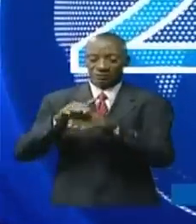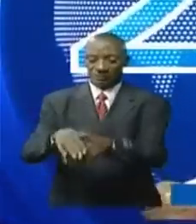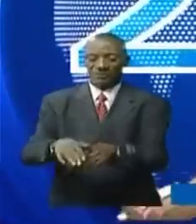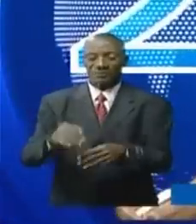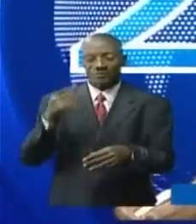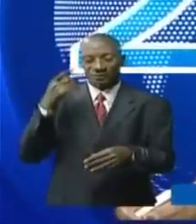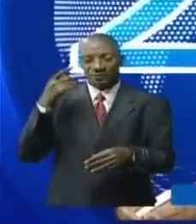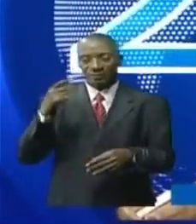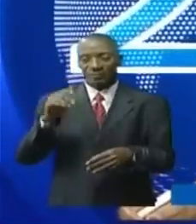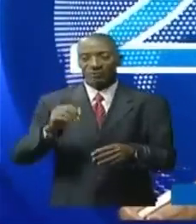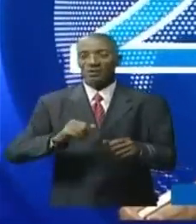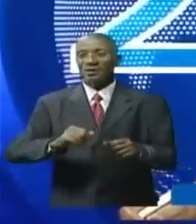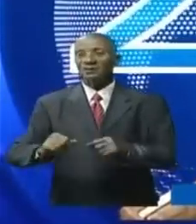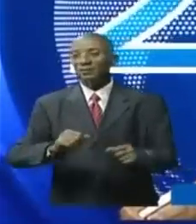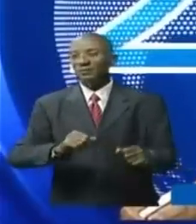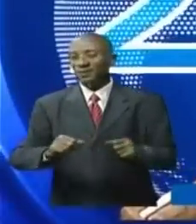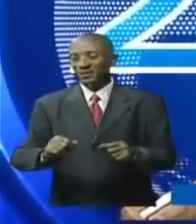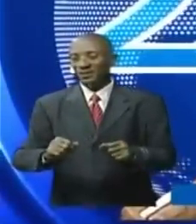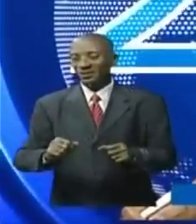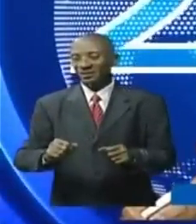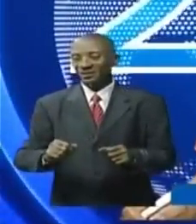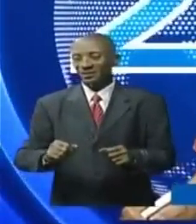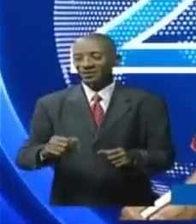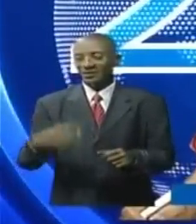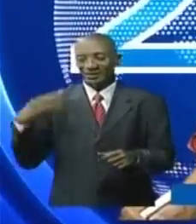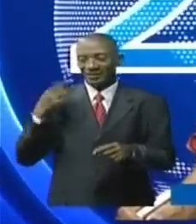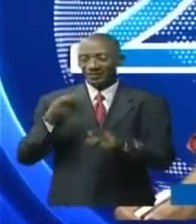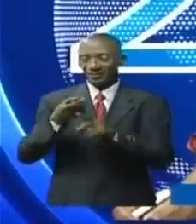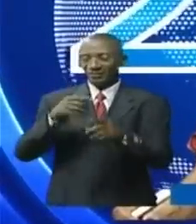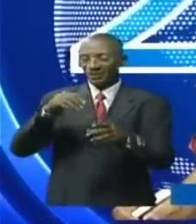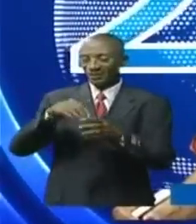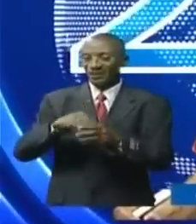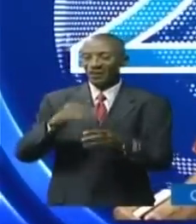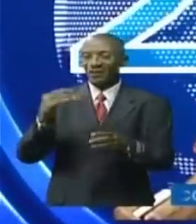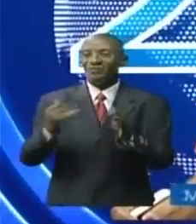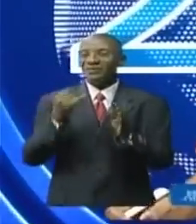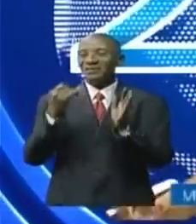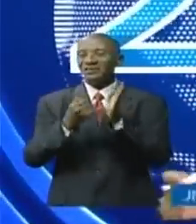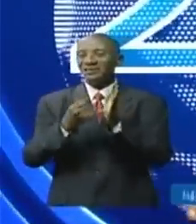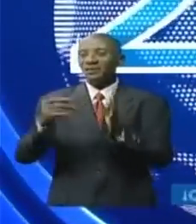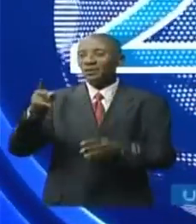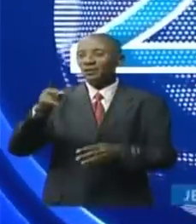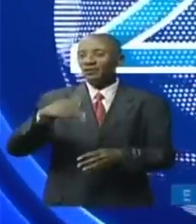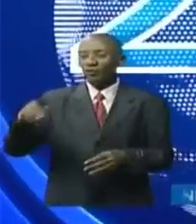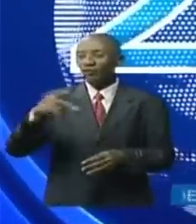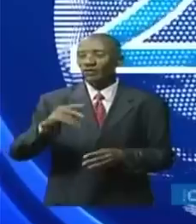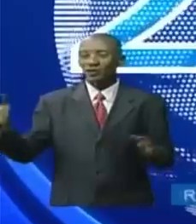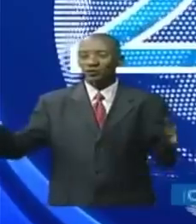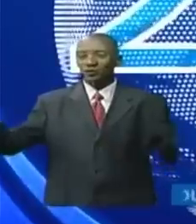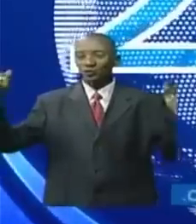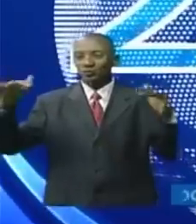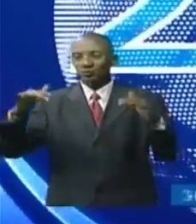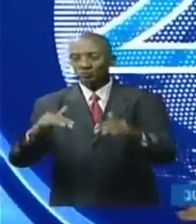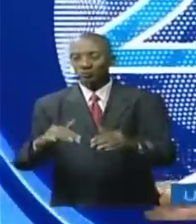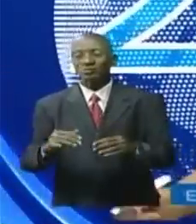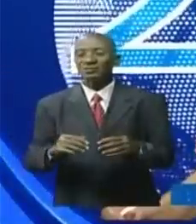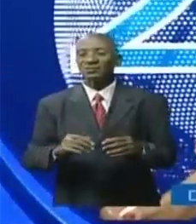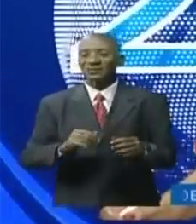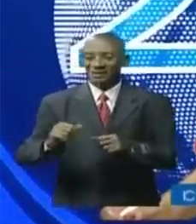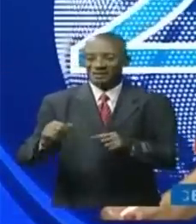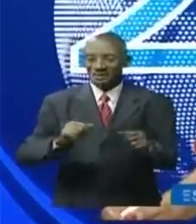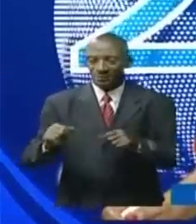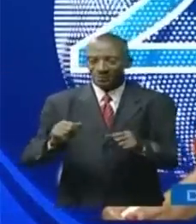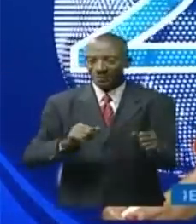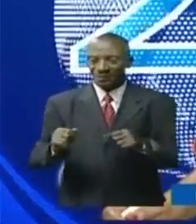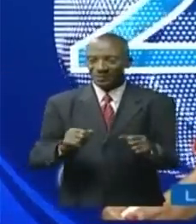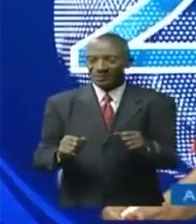travers les 26 provinces de la République démocratique du Congo. Ces candidats ont en moyenne 40 ans. Le lancement de